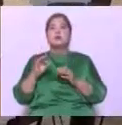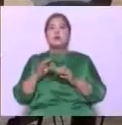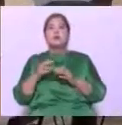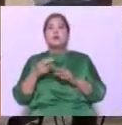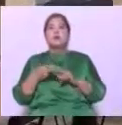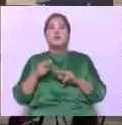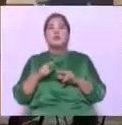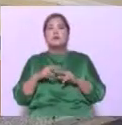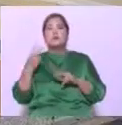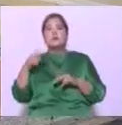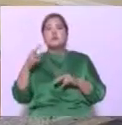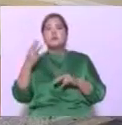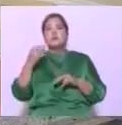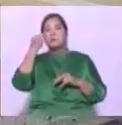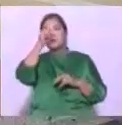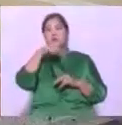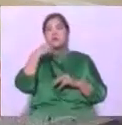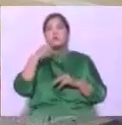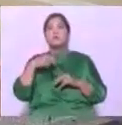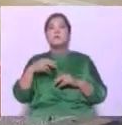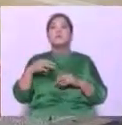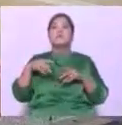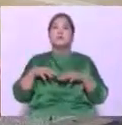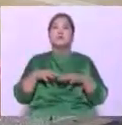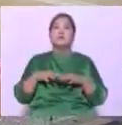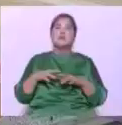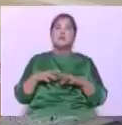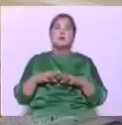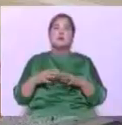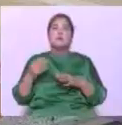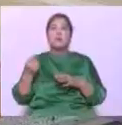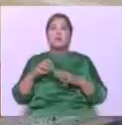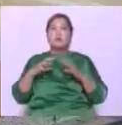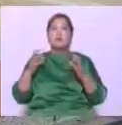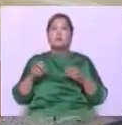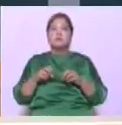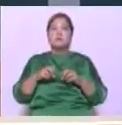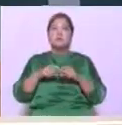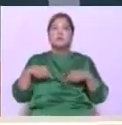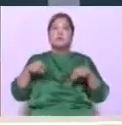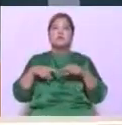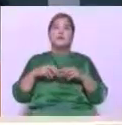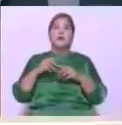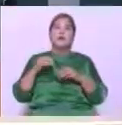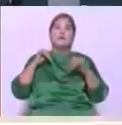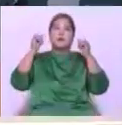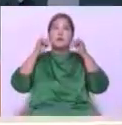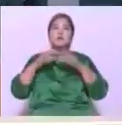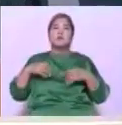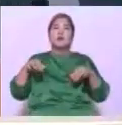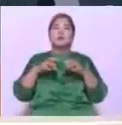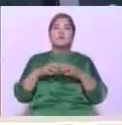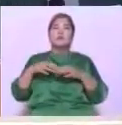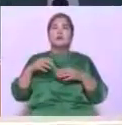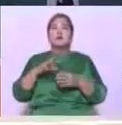на 2024 год в населённом пункте функционирует 45 субъектов малого предпринимательства и семь фермерских хозяйств как отметил глава